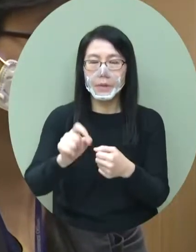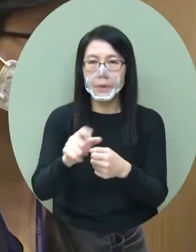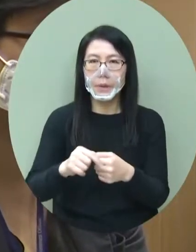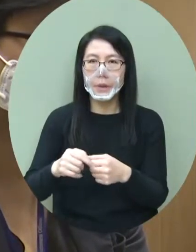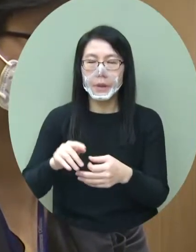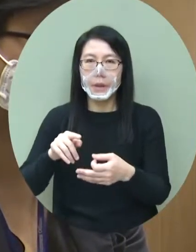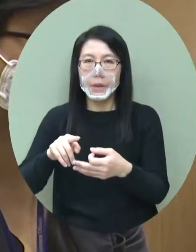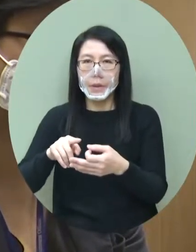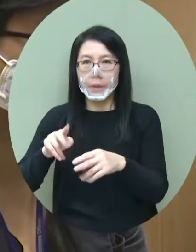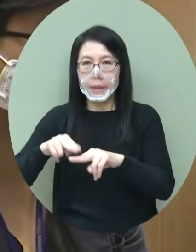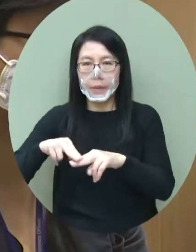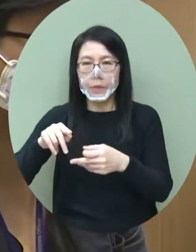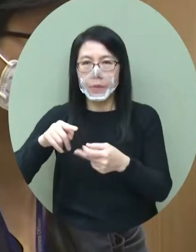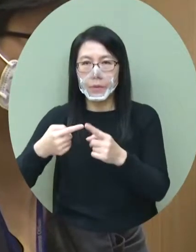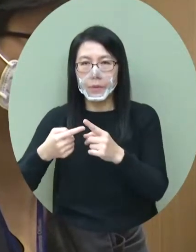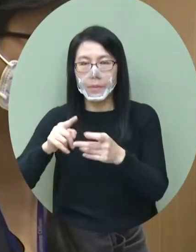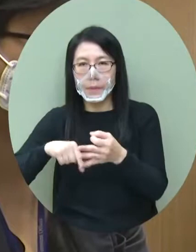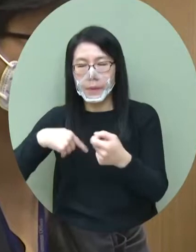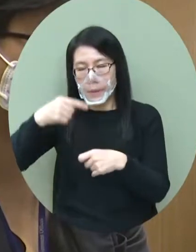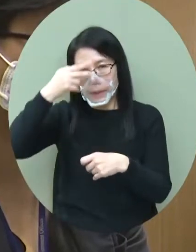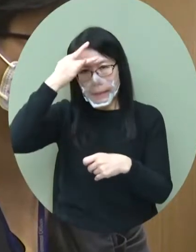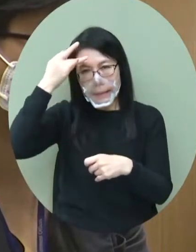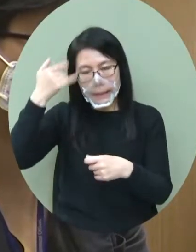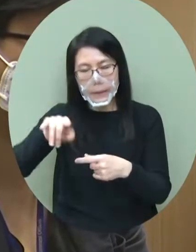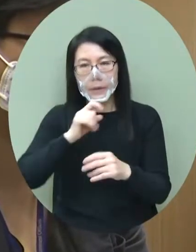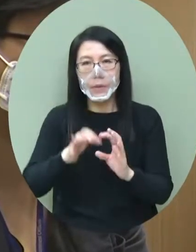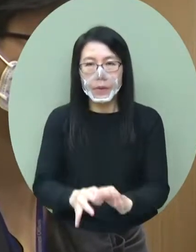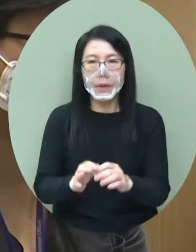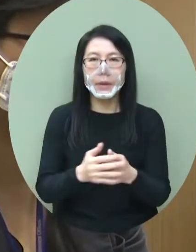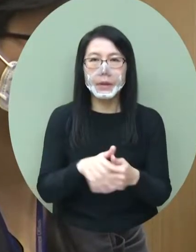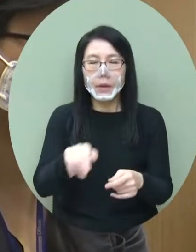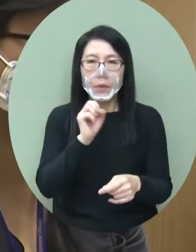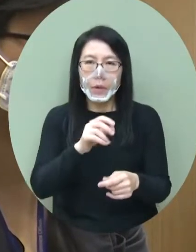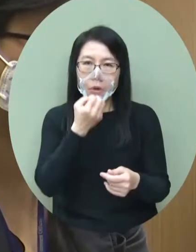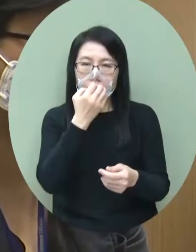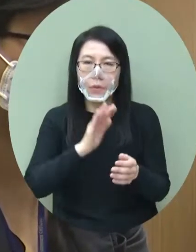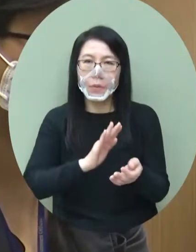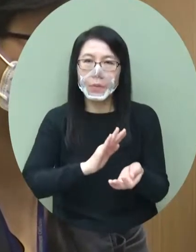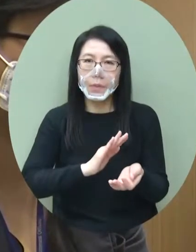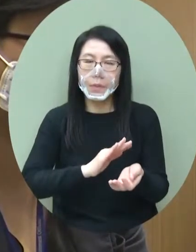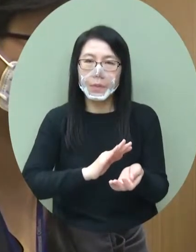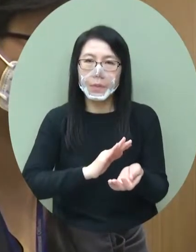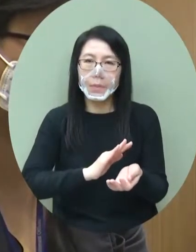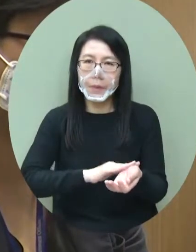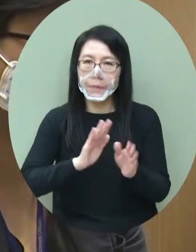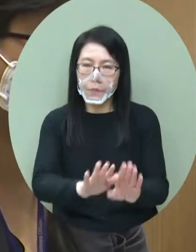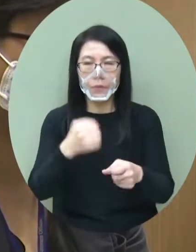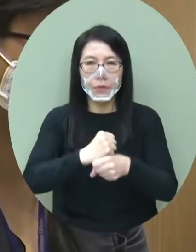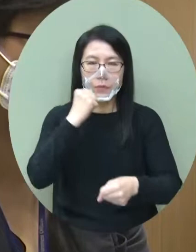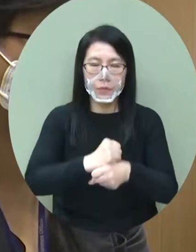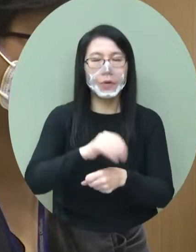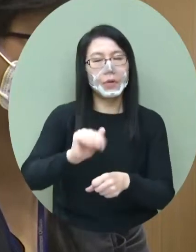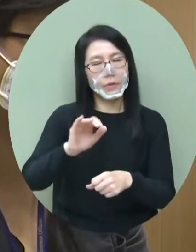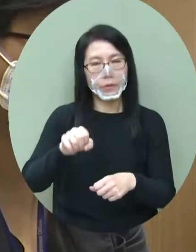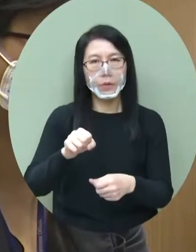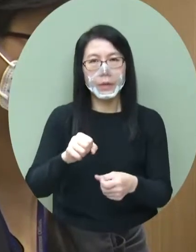天夏宝龙所说的，他说呢这个在香港的抗疫工作呢应该尽量的准确，好像